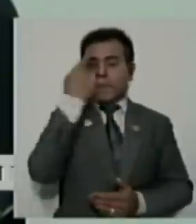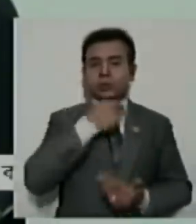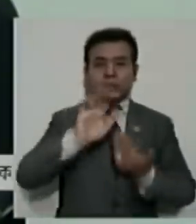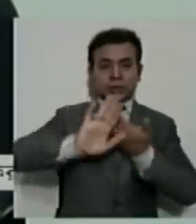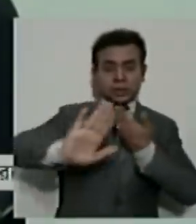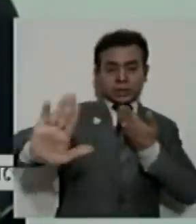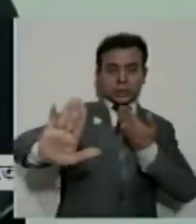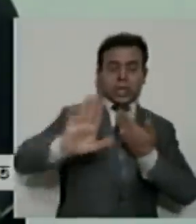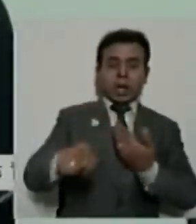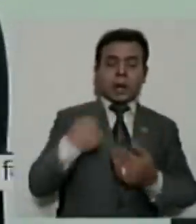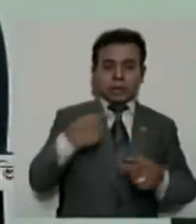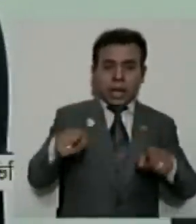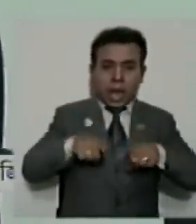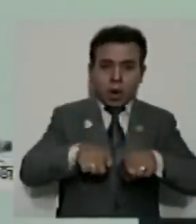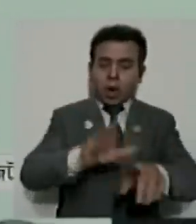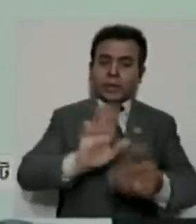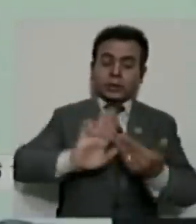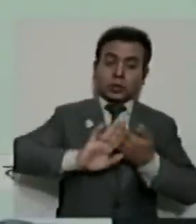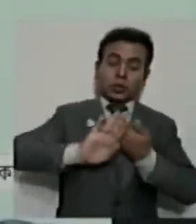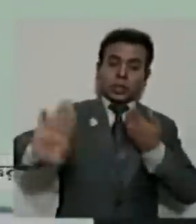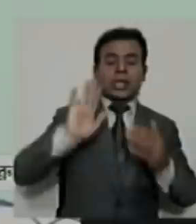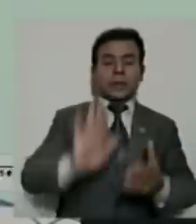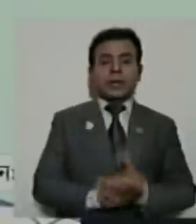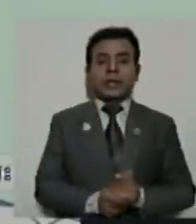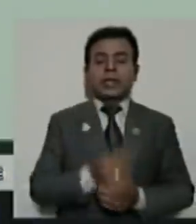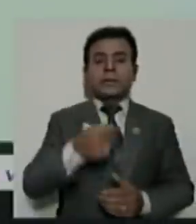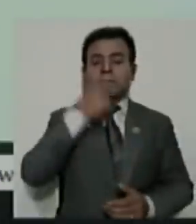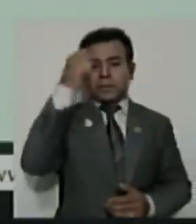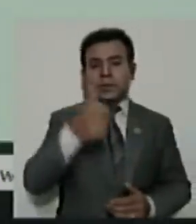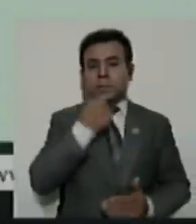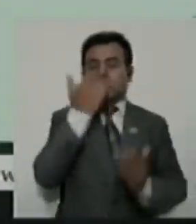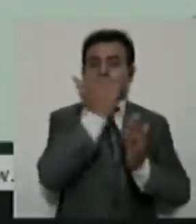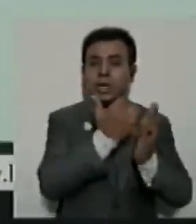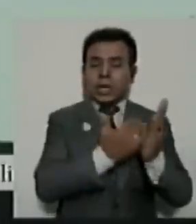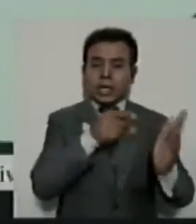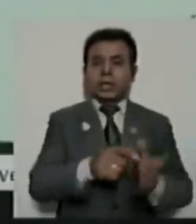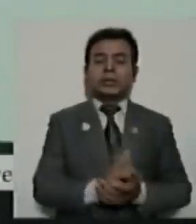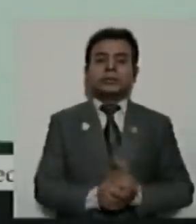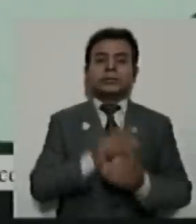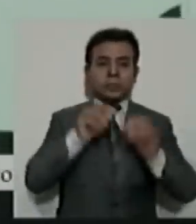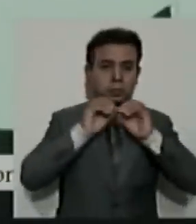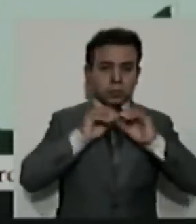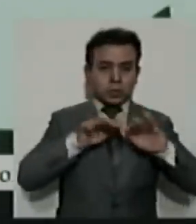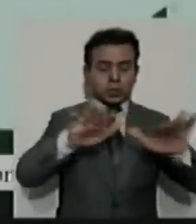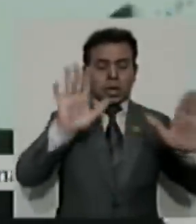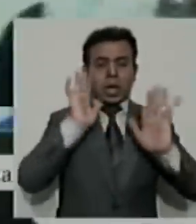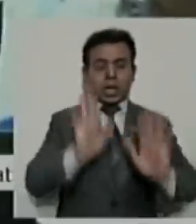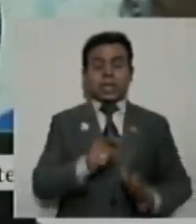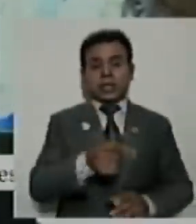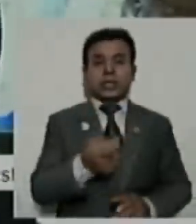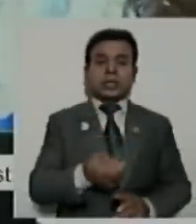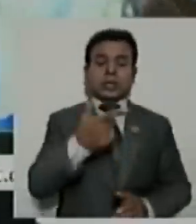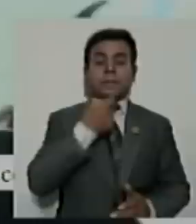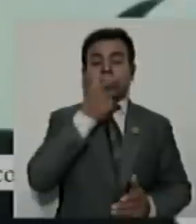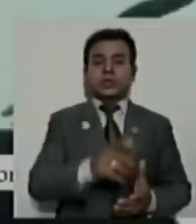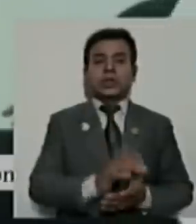একটা শৃঙ্খলার মধ্যে অনুসরণ করতে হবে, তা না করলে সংক্রমণ বৃদ্ধি পাবে হাসপাতাল সময় অন্য জায়গায়। এই বিষয়ে